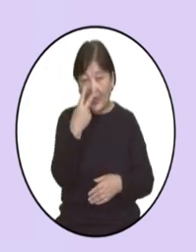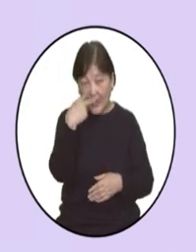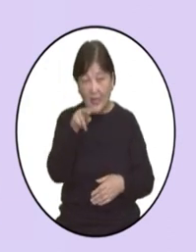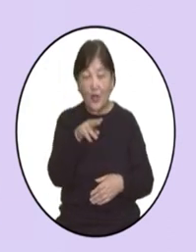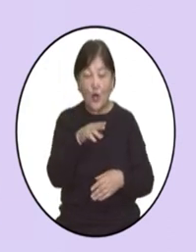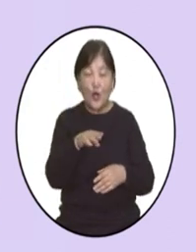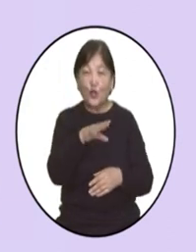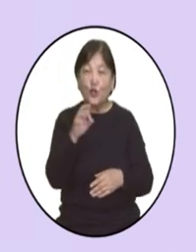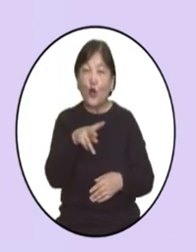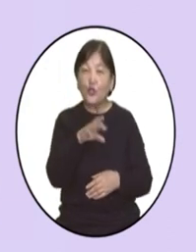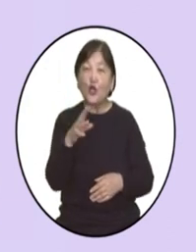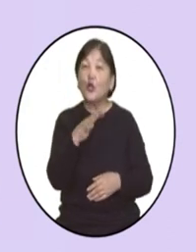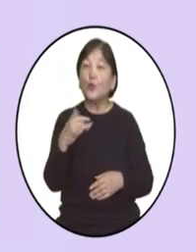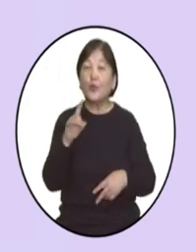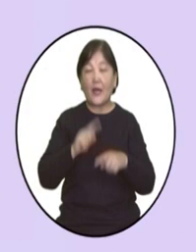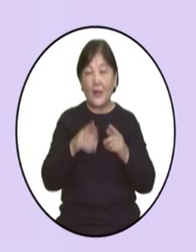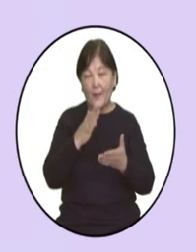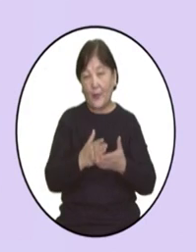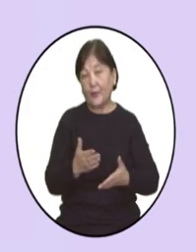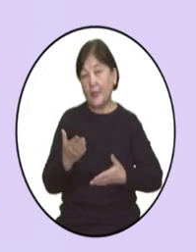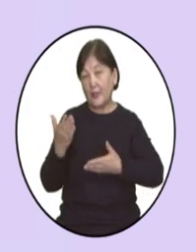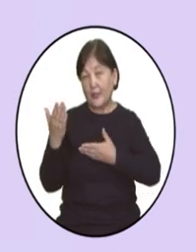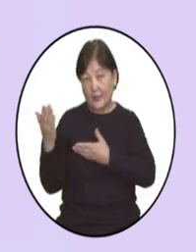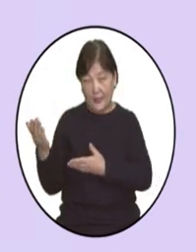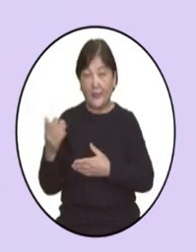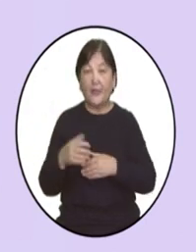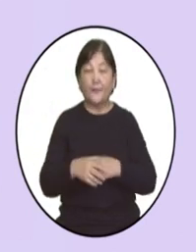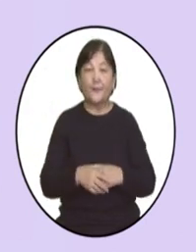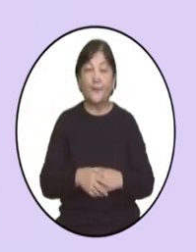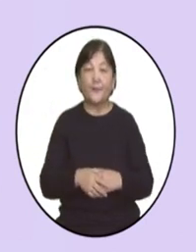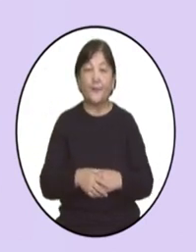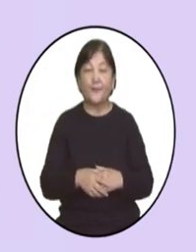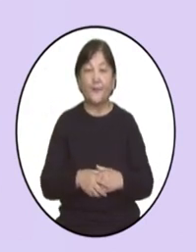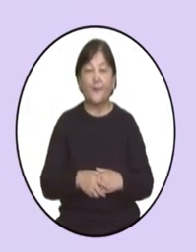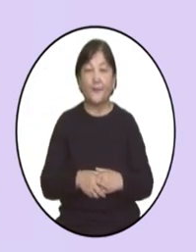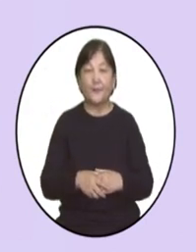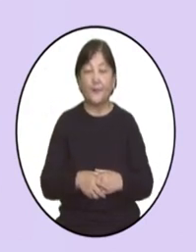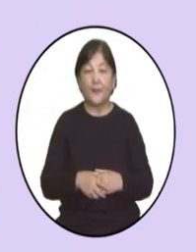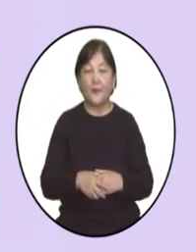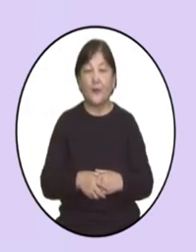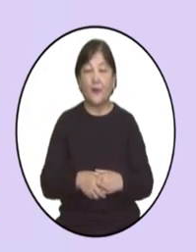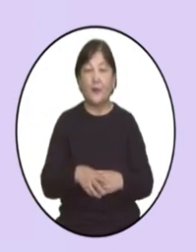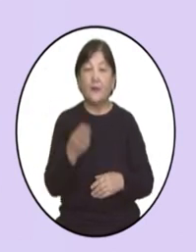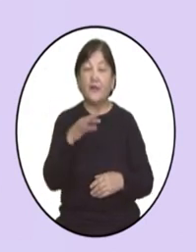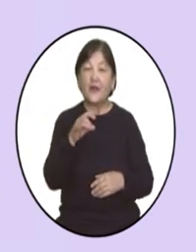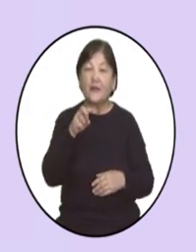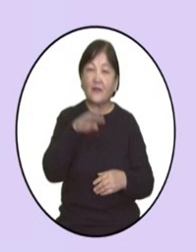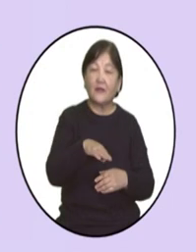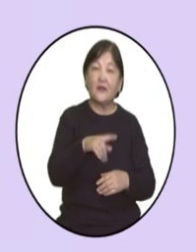ингэж тодорхой хэмжээгээр графикийг тооцоолтыг ингэж харуулж болох нэ. За, тэгээд даралт,